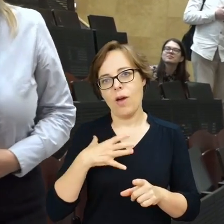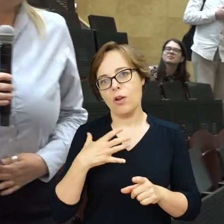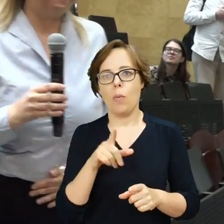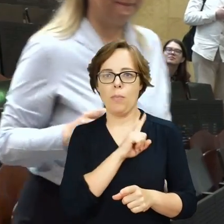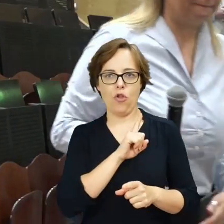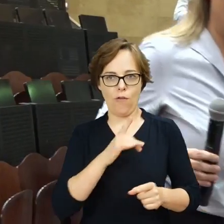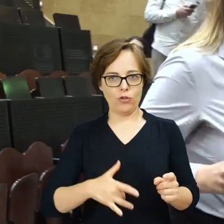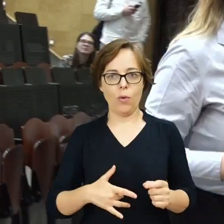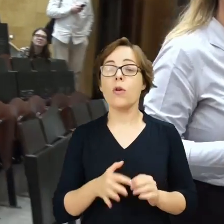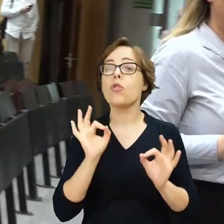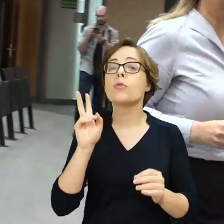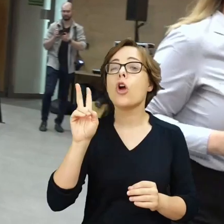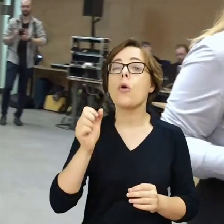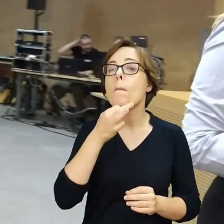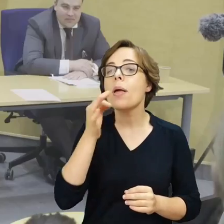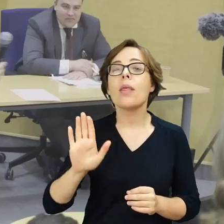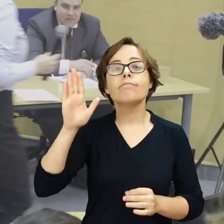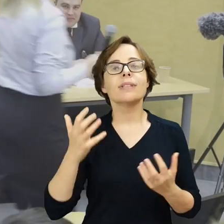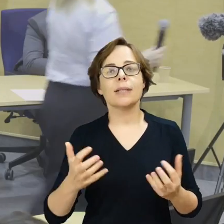pierwsze pytanie?